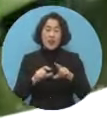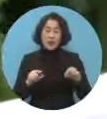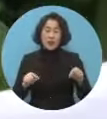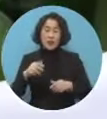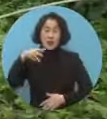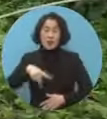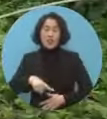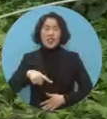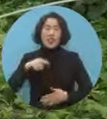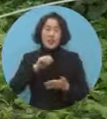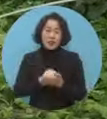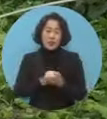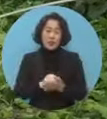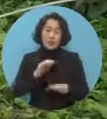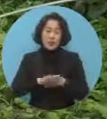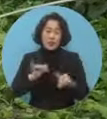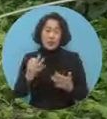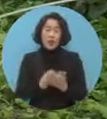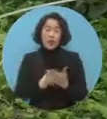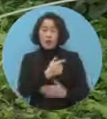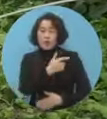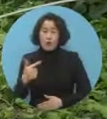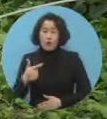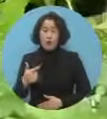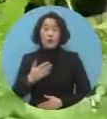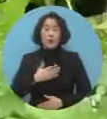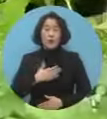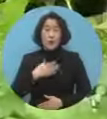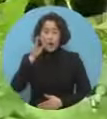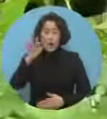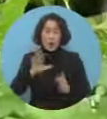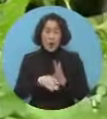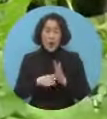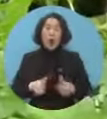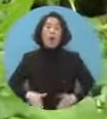치나물이 농민에게는 고소득을, 소비자의 식탁에는 향긋한